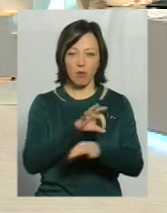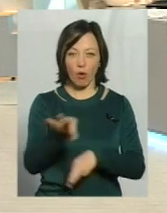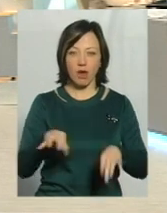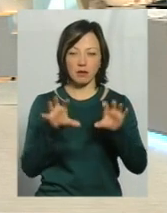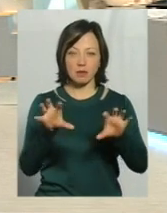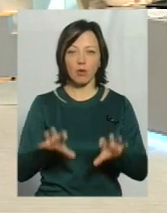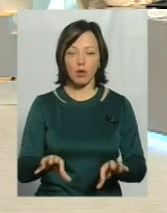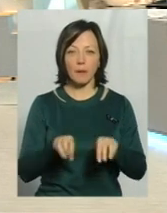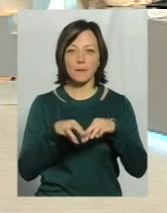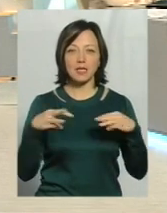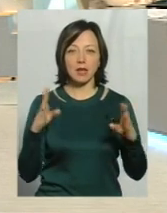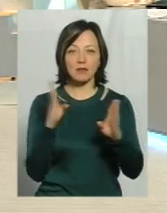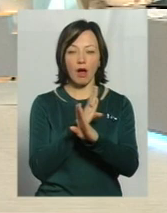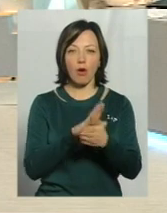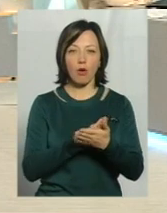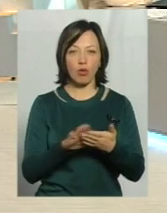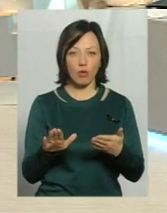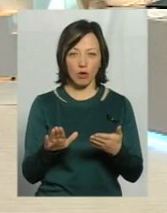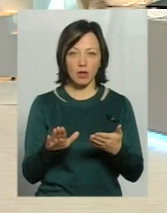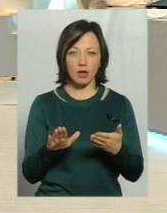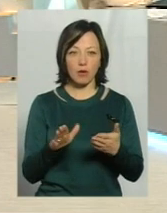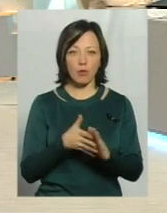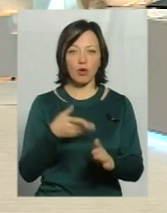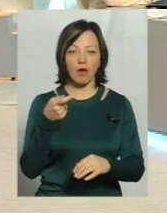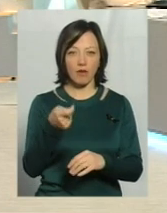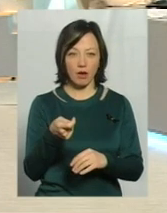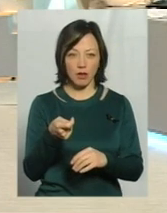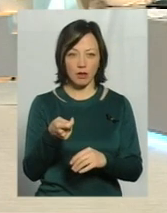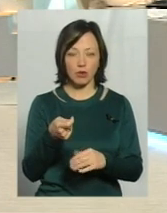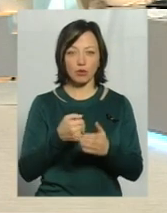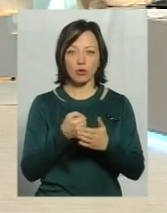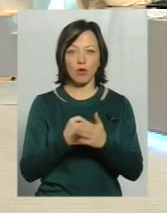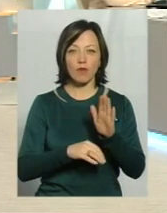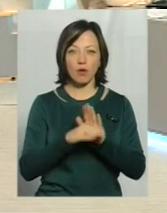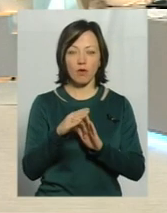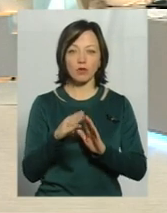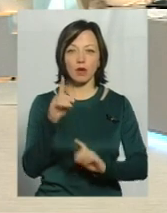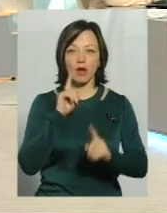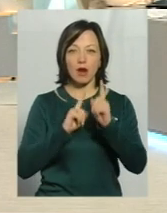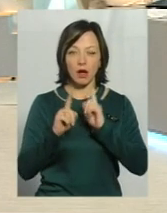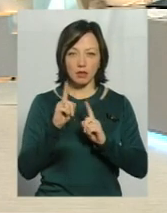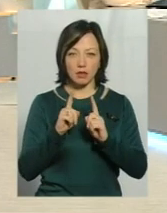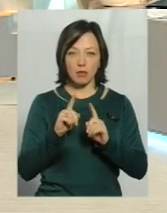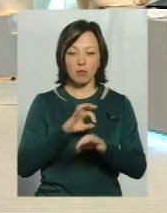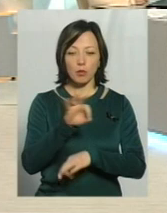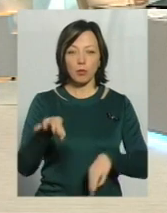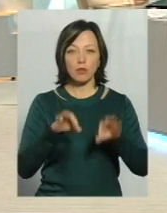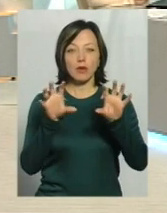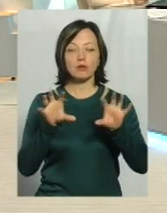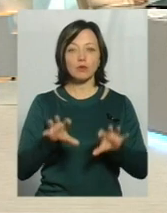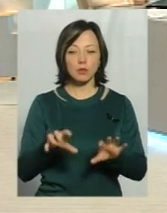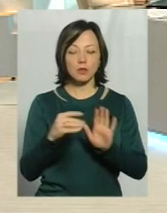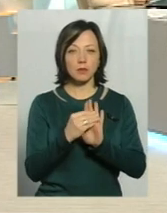Міністерство екології, яке подавало до Верховної Ради через Кабінет міністрів проект закону, то воно